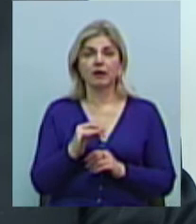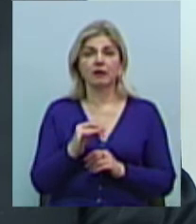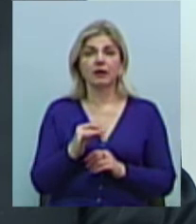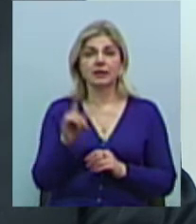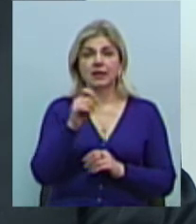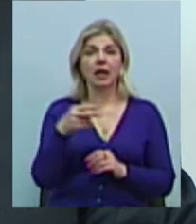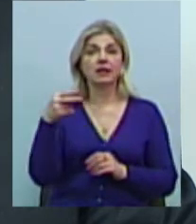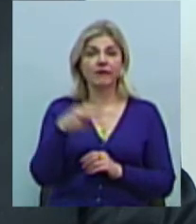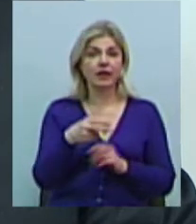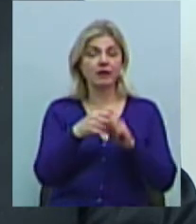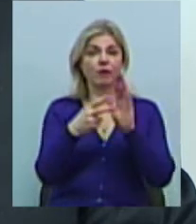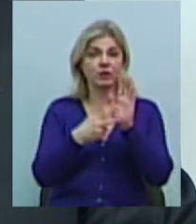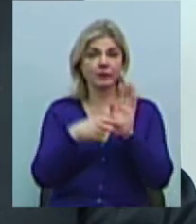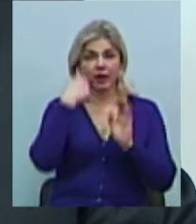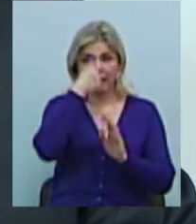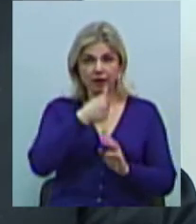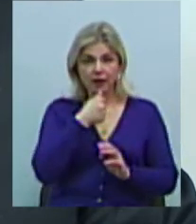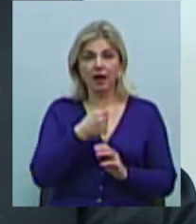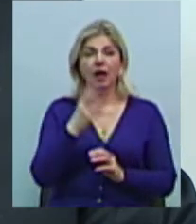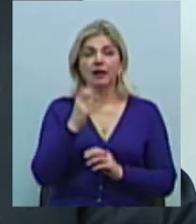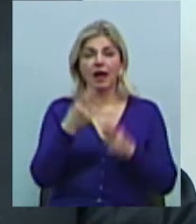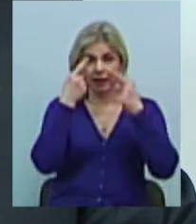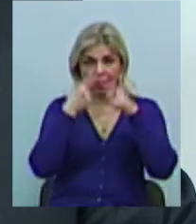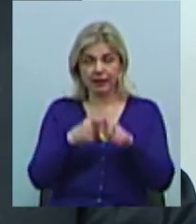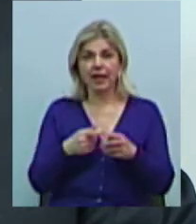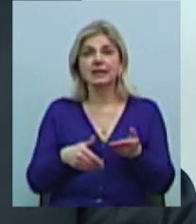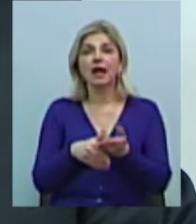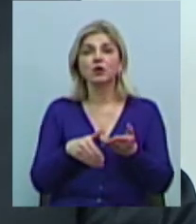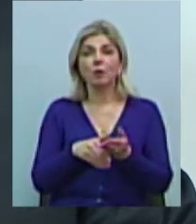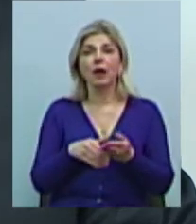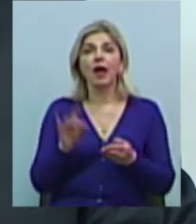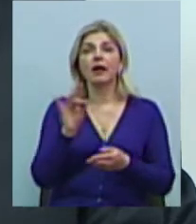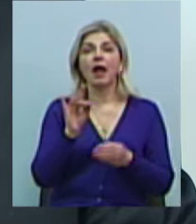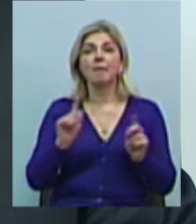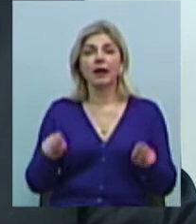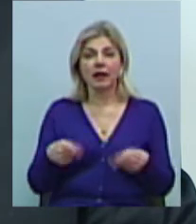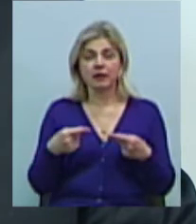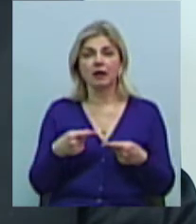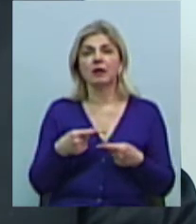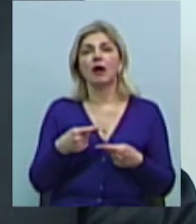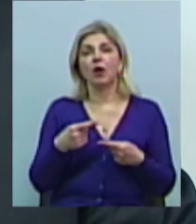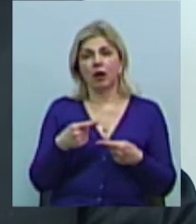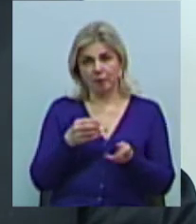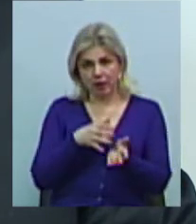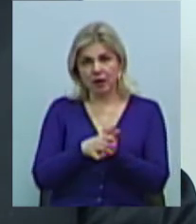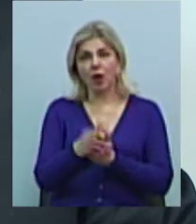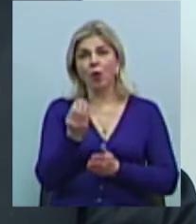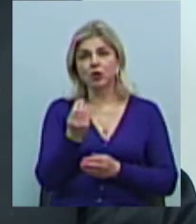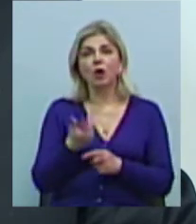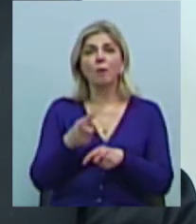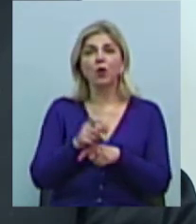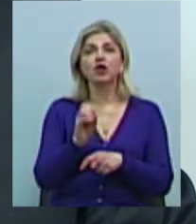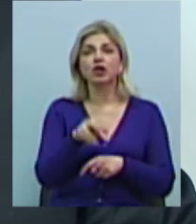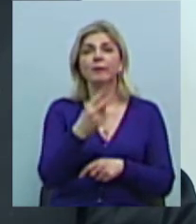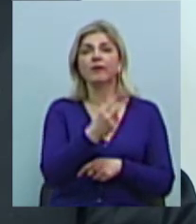за 2018 рік ми на технічні засоби реабілітації освоїли коштів більше, ніж 22